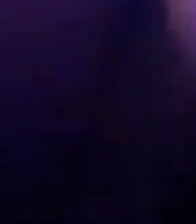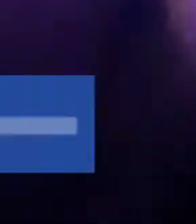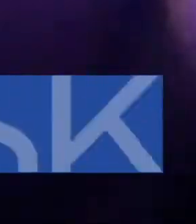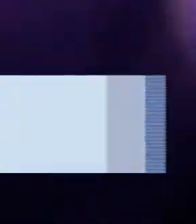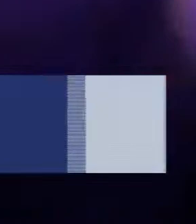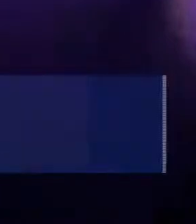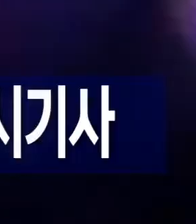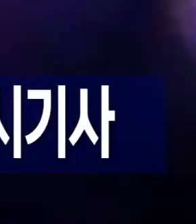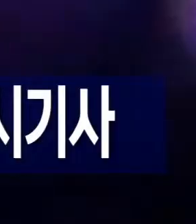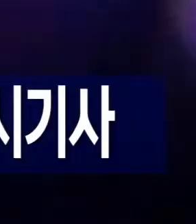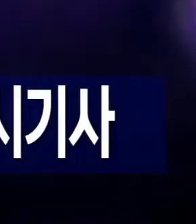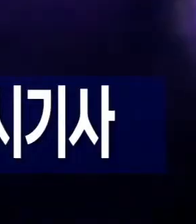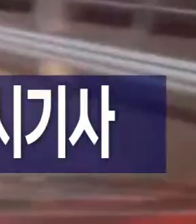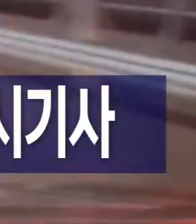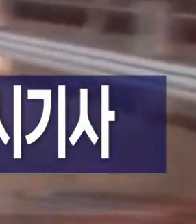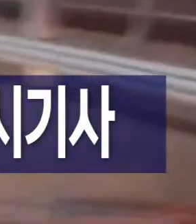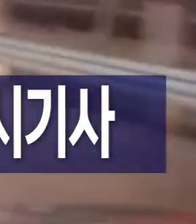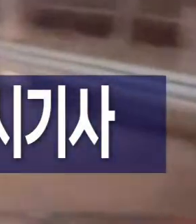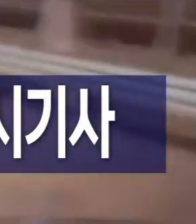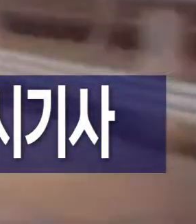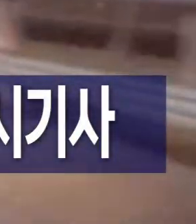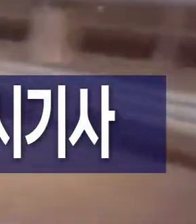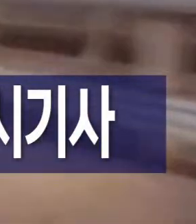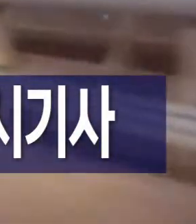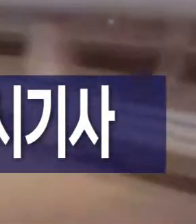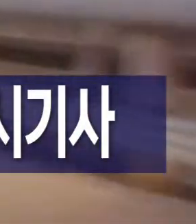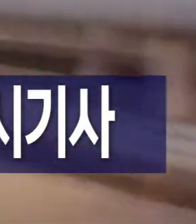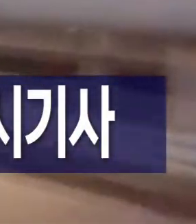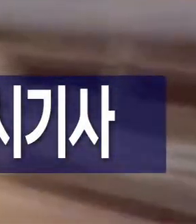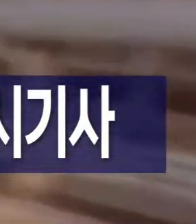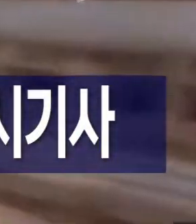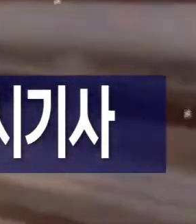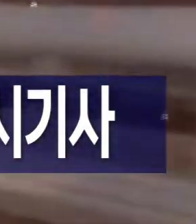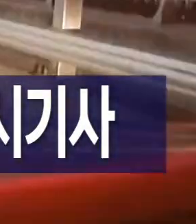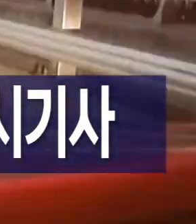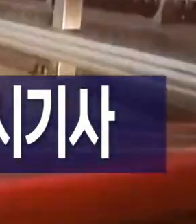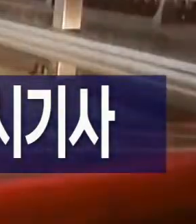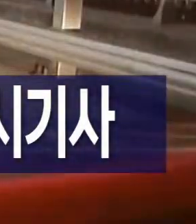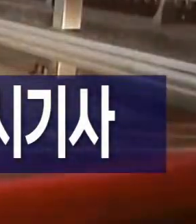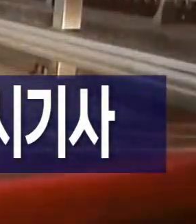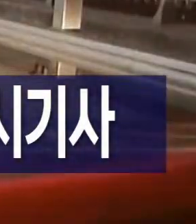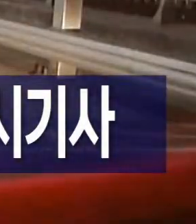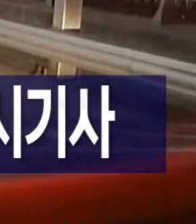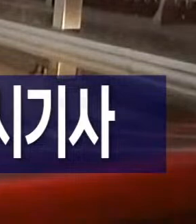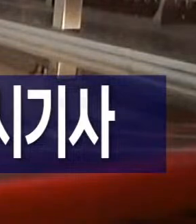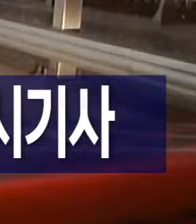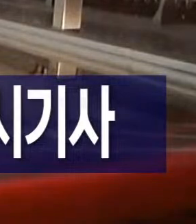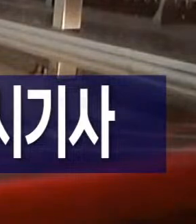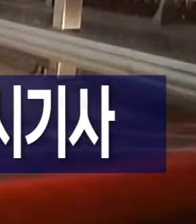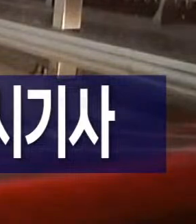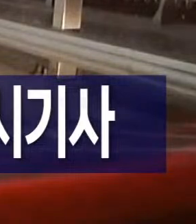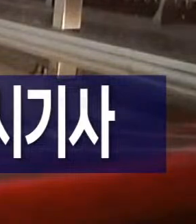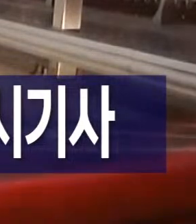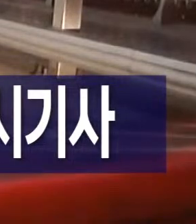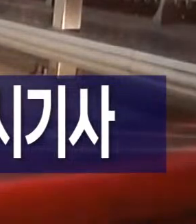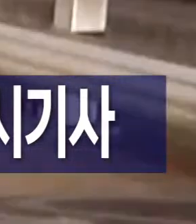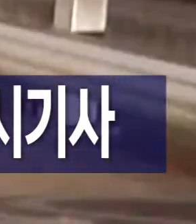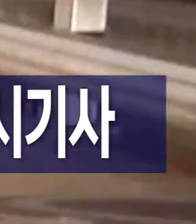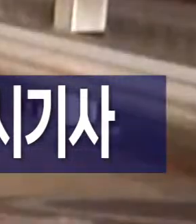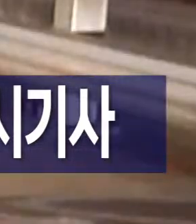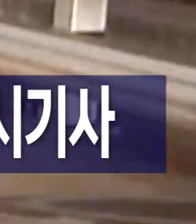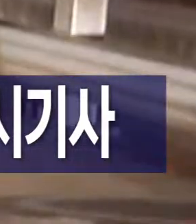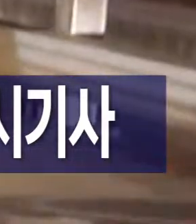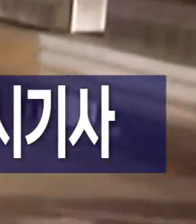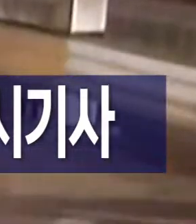충주의 한 택시기사가 극단적 선택을 시도한 20대 승객을 구했습니다. 새벽 시간 하천 근처에서 내린 승객을